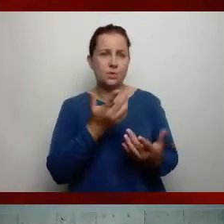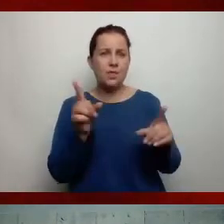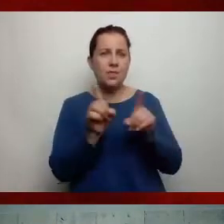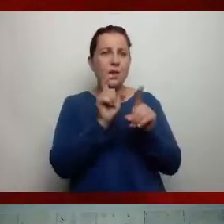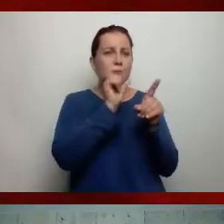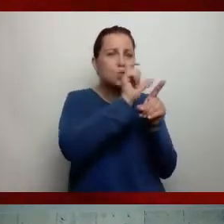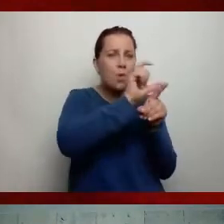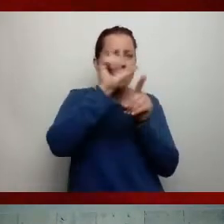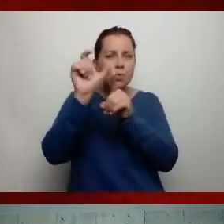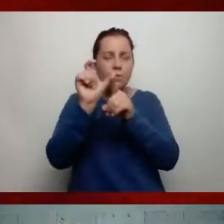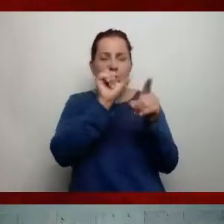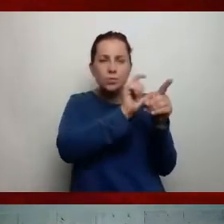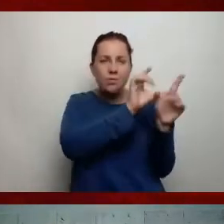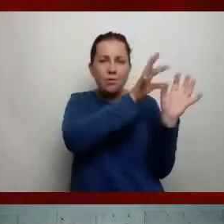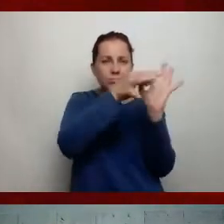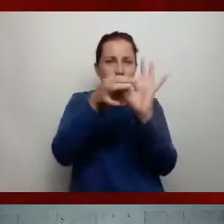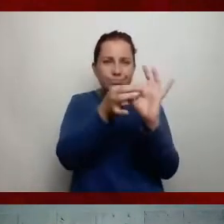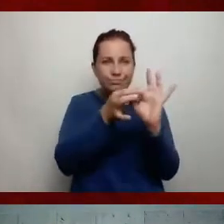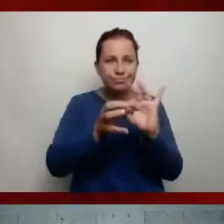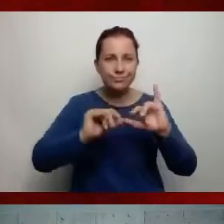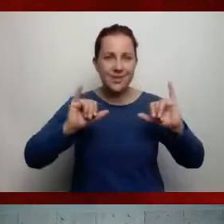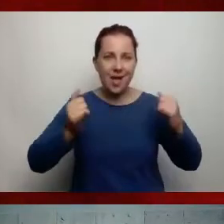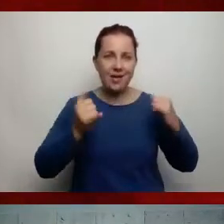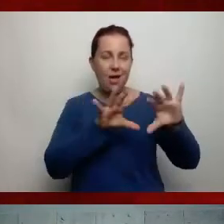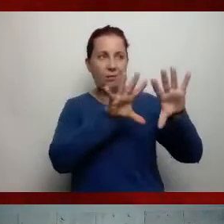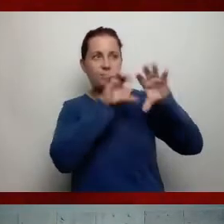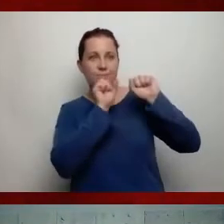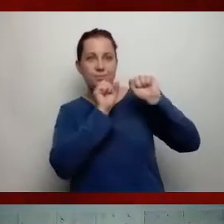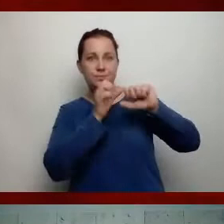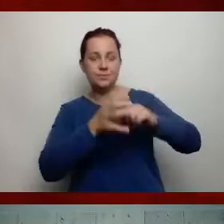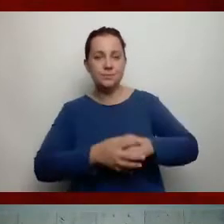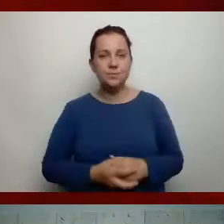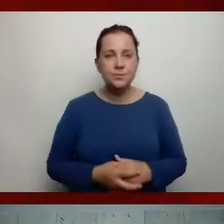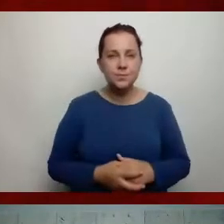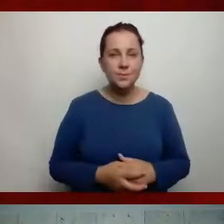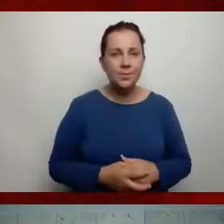słowem, która jest tam dosyć